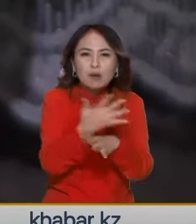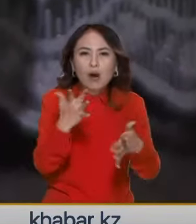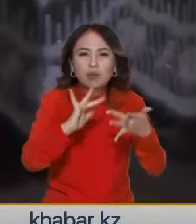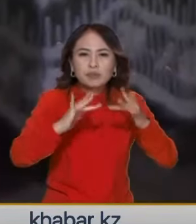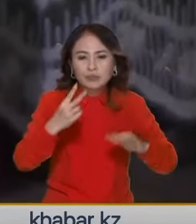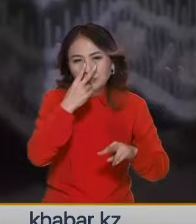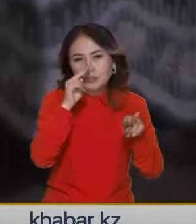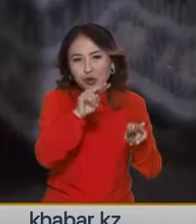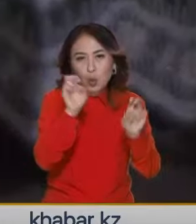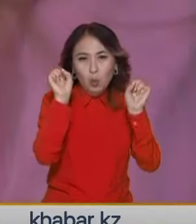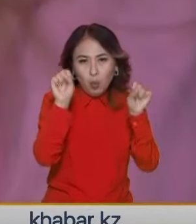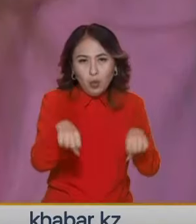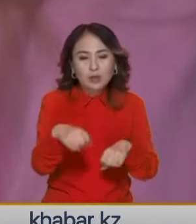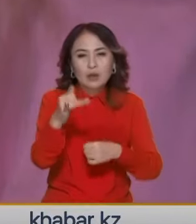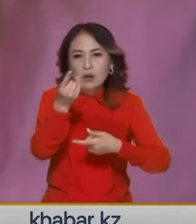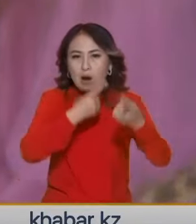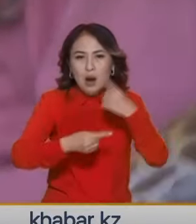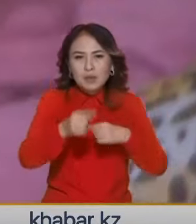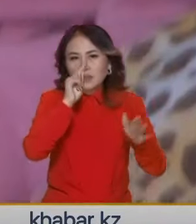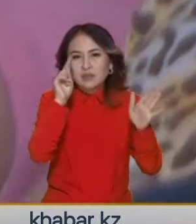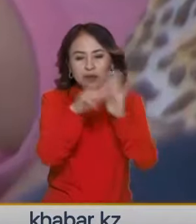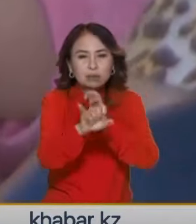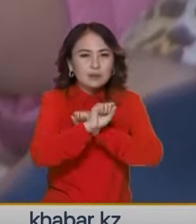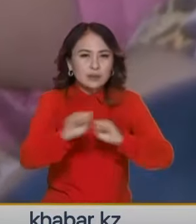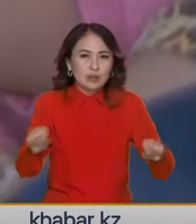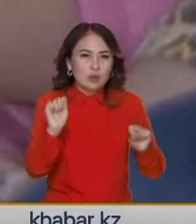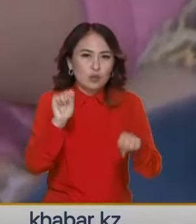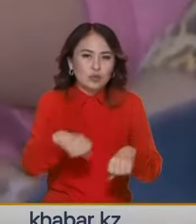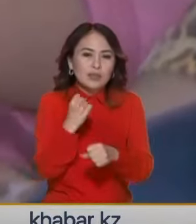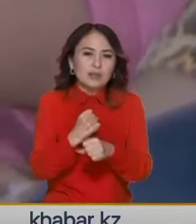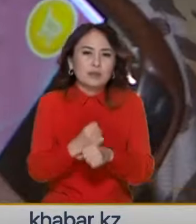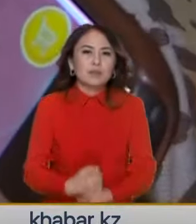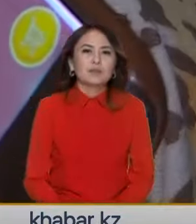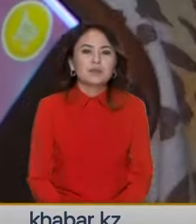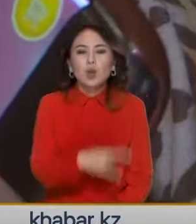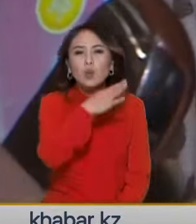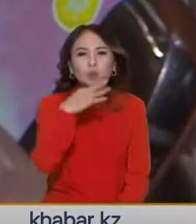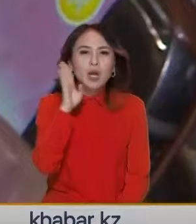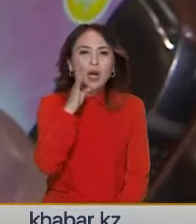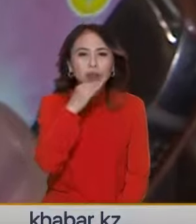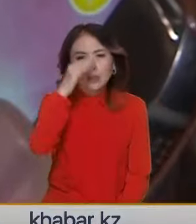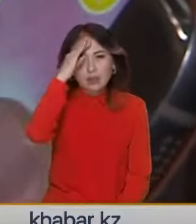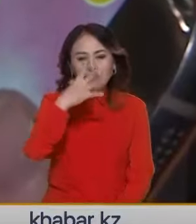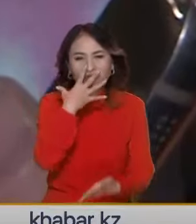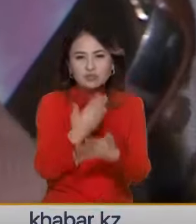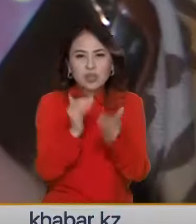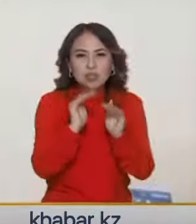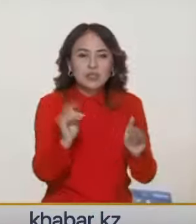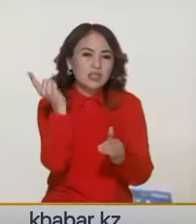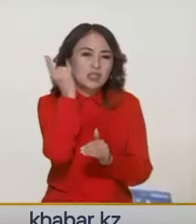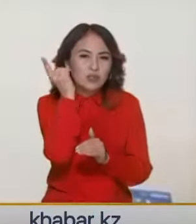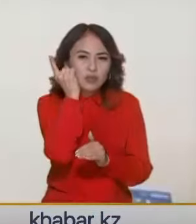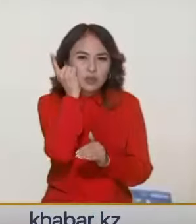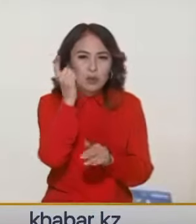отырғанын бақылай алады. Тіпті қайта кіре алмайтындай етуге мүмкіндігі бар. Көптеген ата-аналар өздерінің балаларының